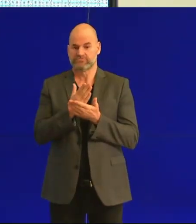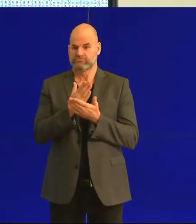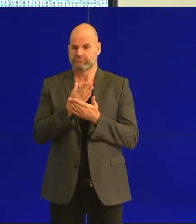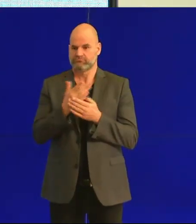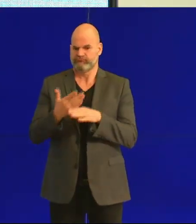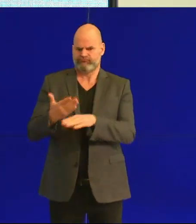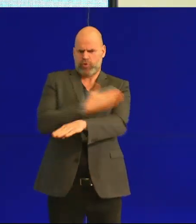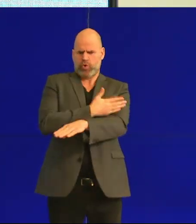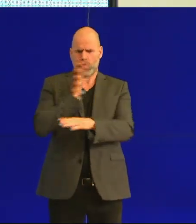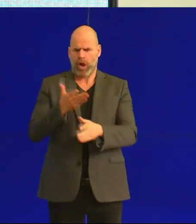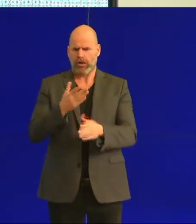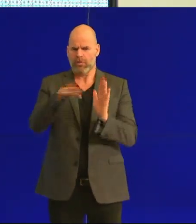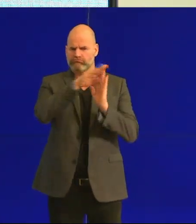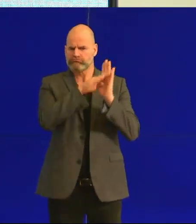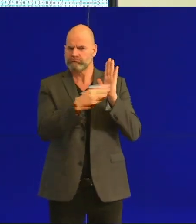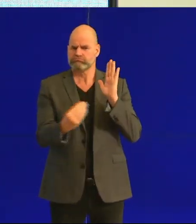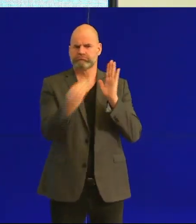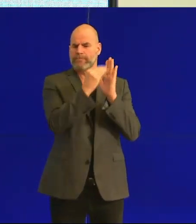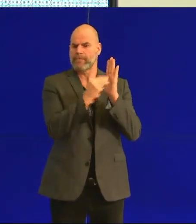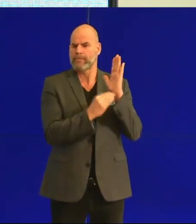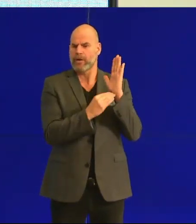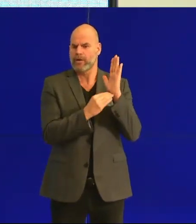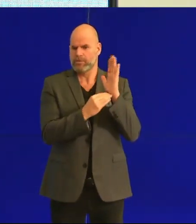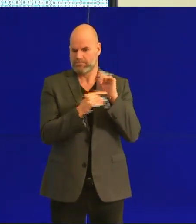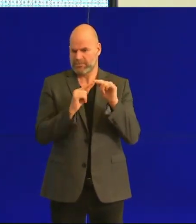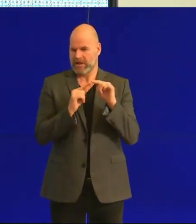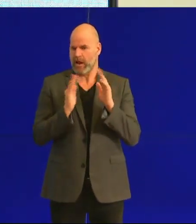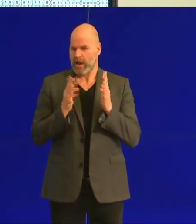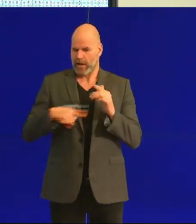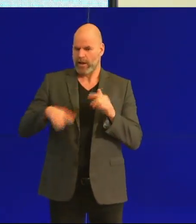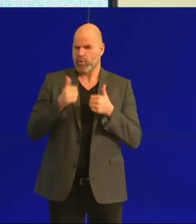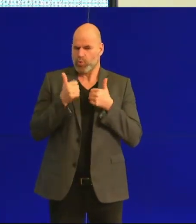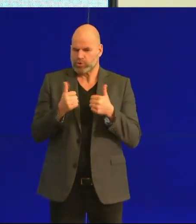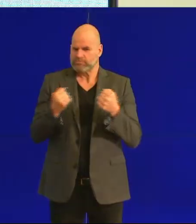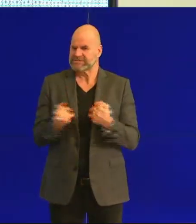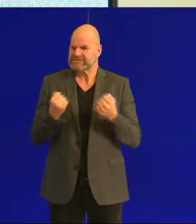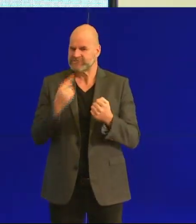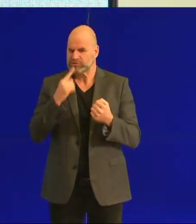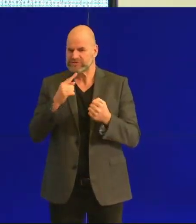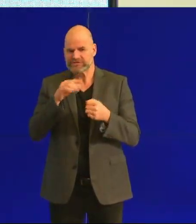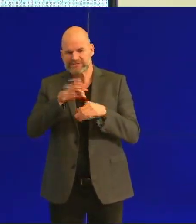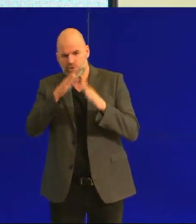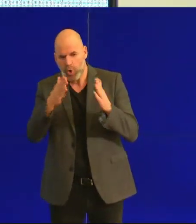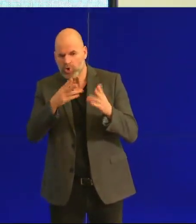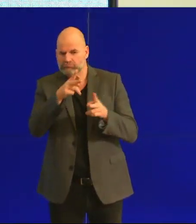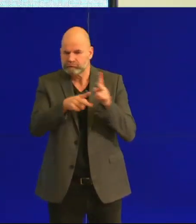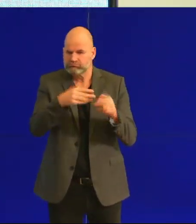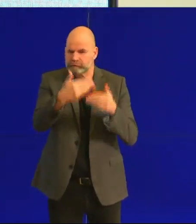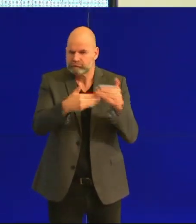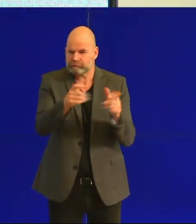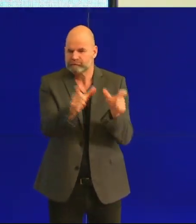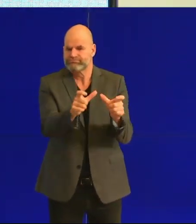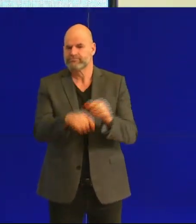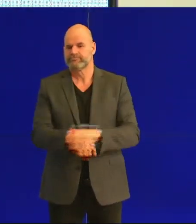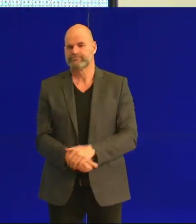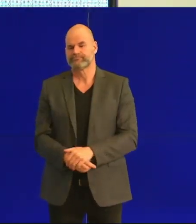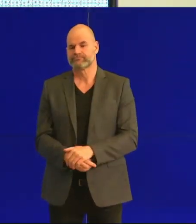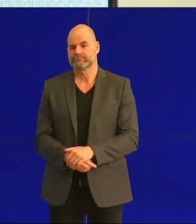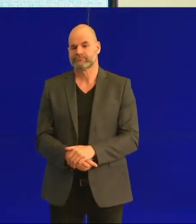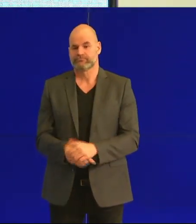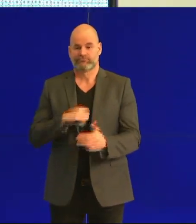great frites notre moment taylor mire d'enfer dans une fin vendredi indoor hospital en ligne miranda en tuant des